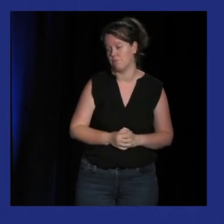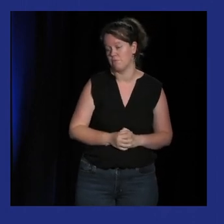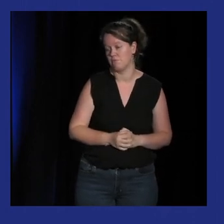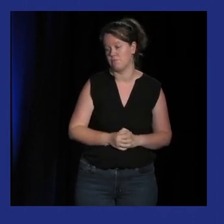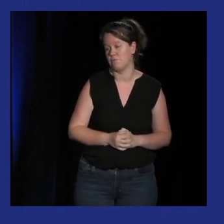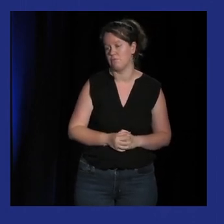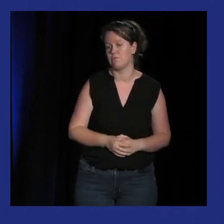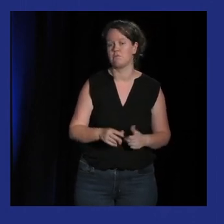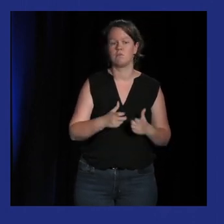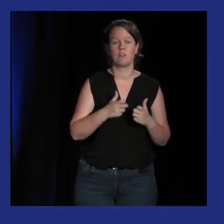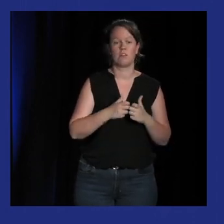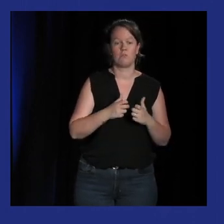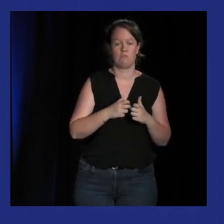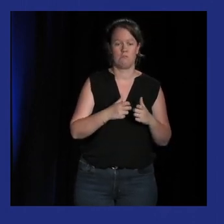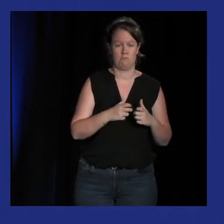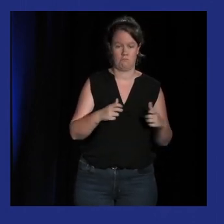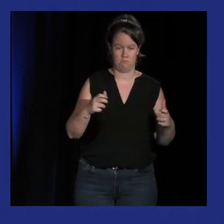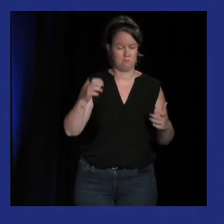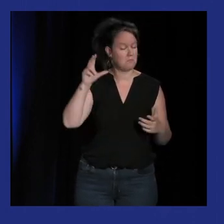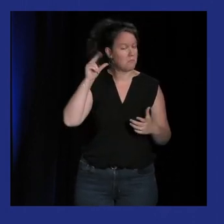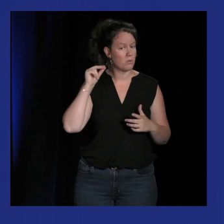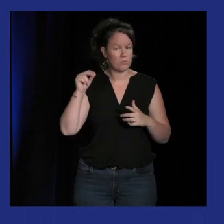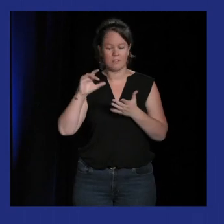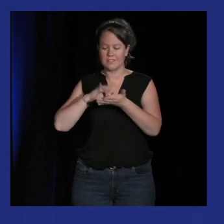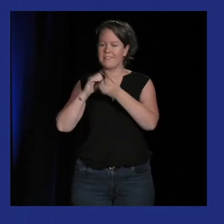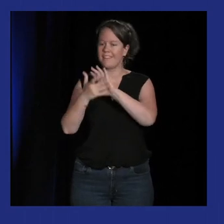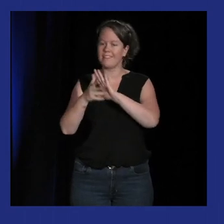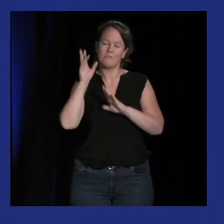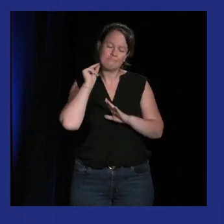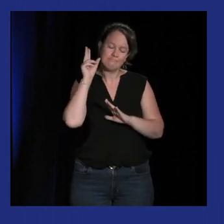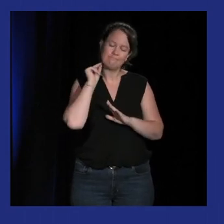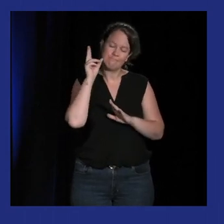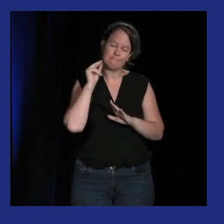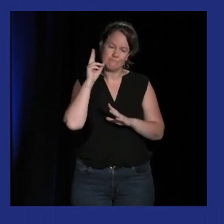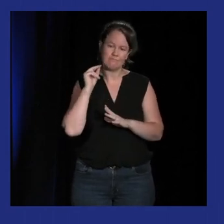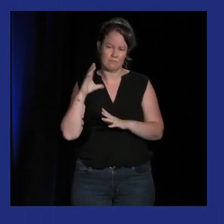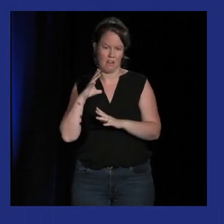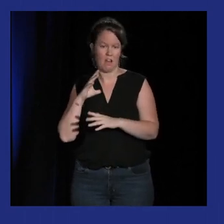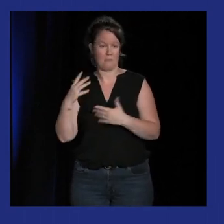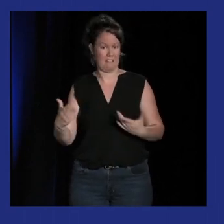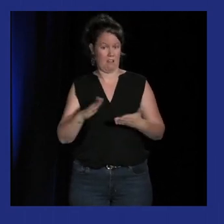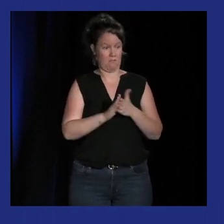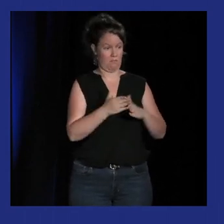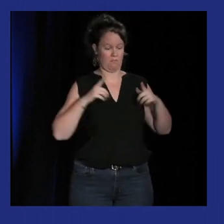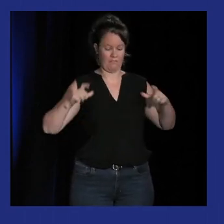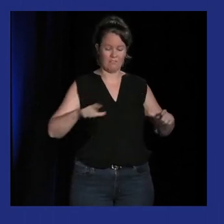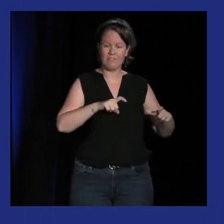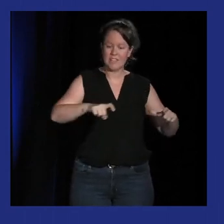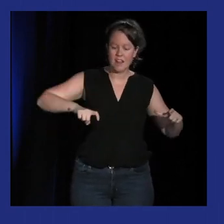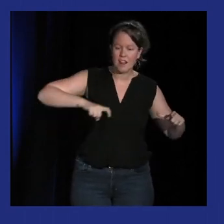tu parles du streaming mais le vinyle qui a qui porte énormément le marché de la BO aujourd'hui